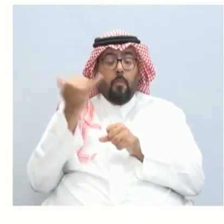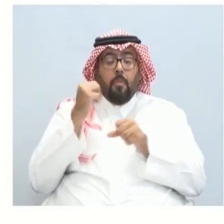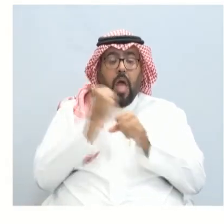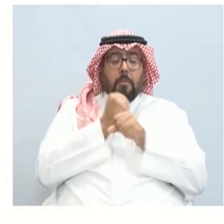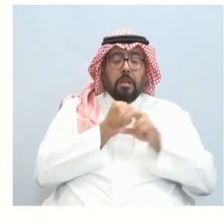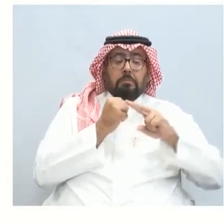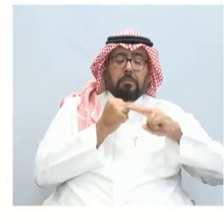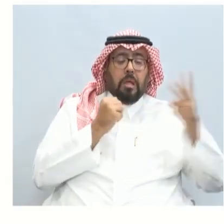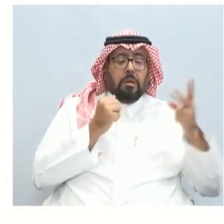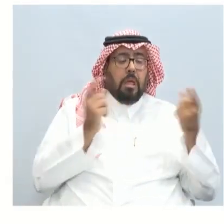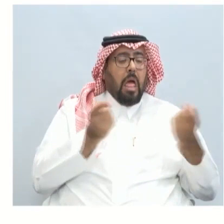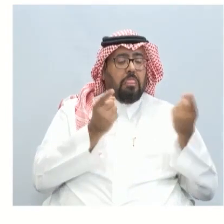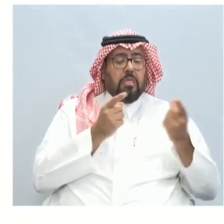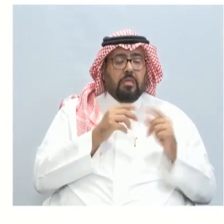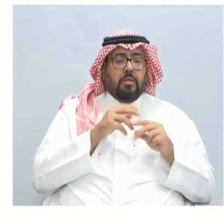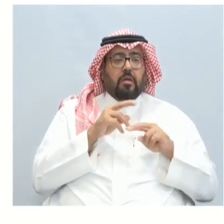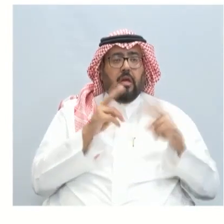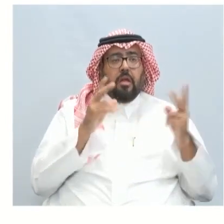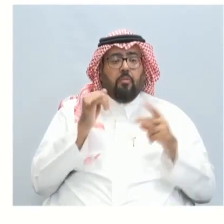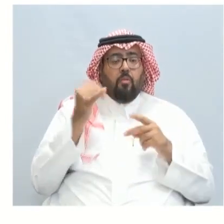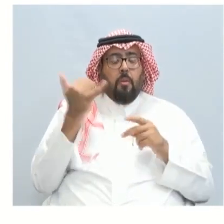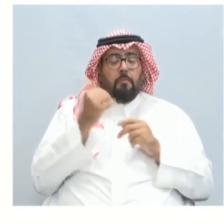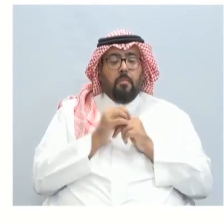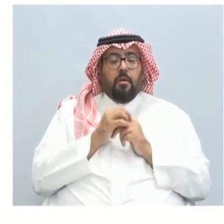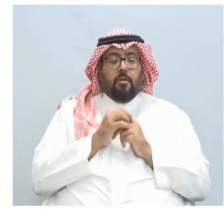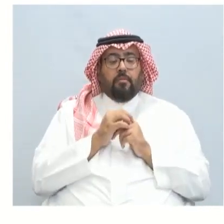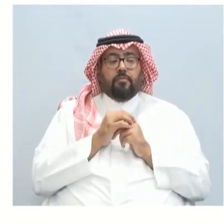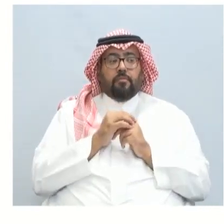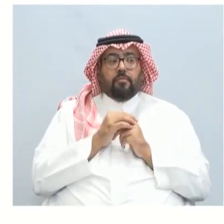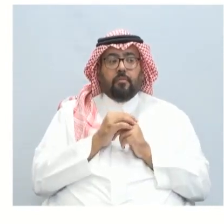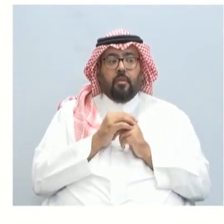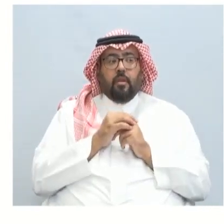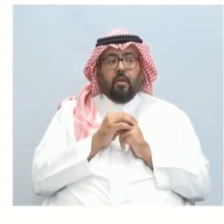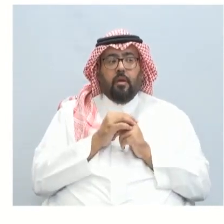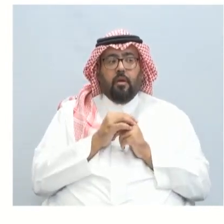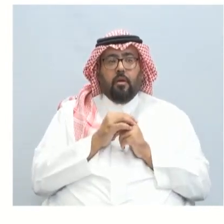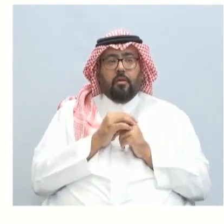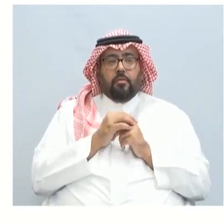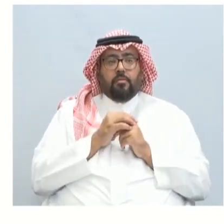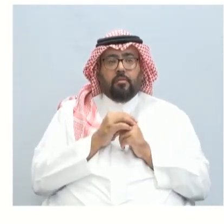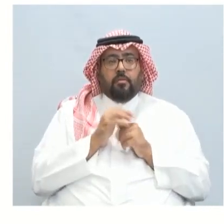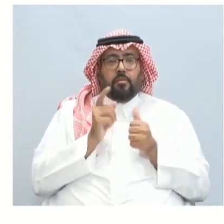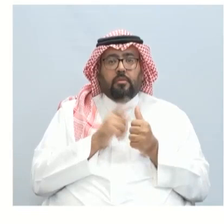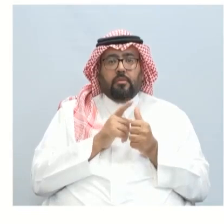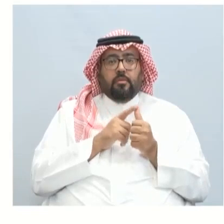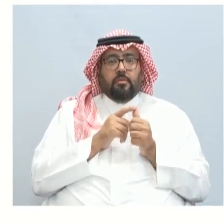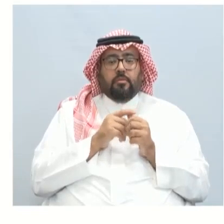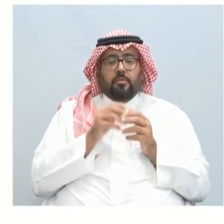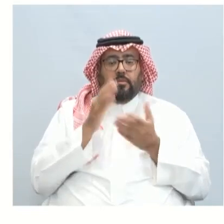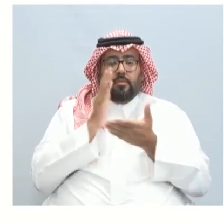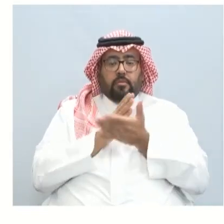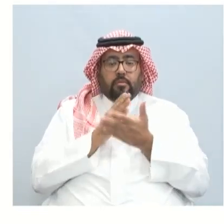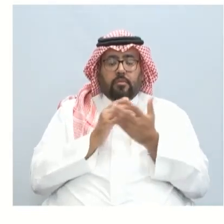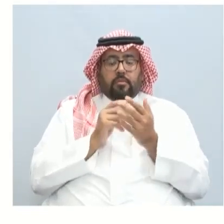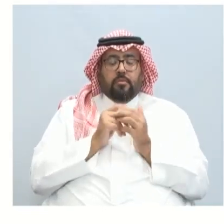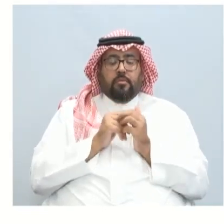هل يكتفى بذلك ها ابن اوبنا الطلاب اذا بدايه ان نقسم